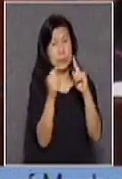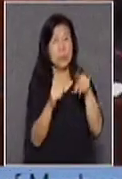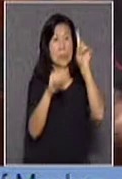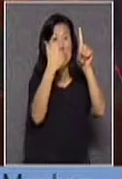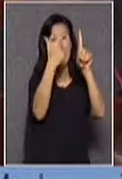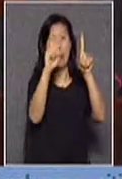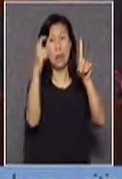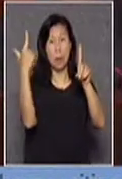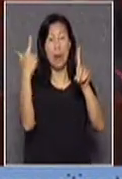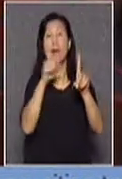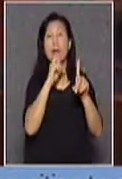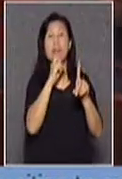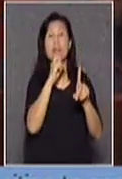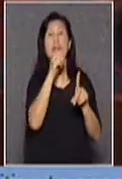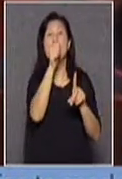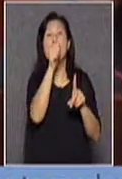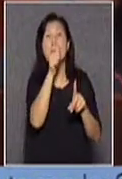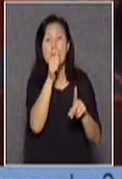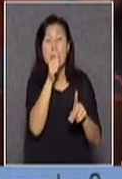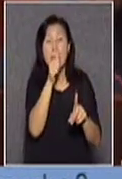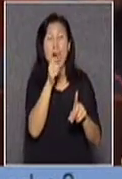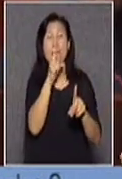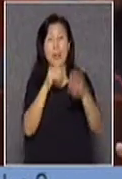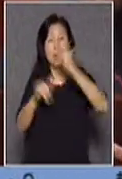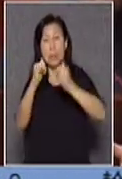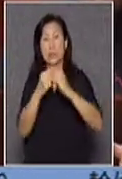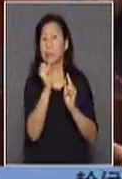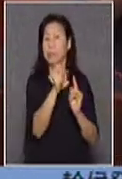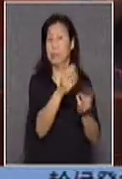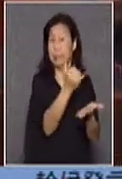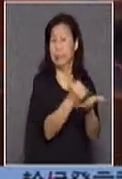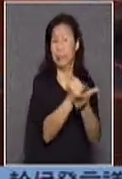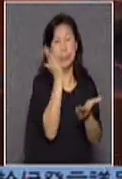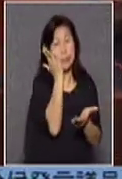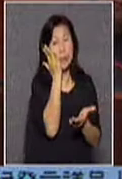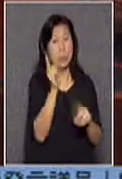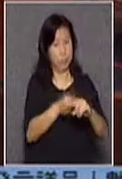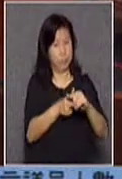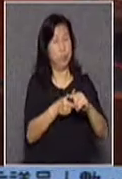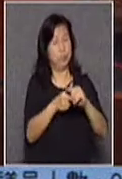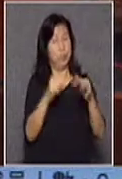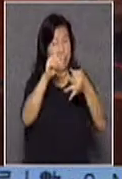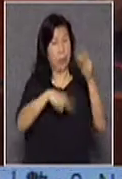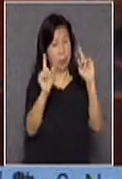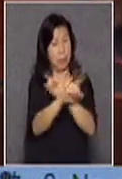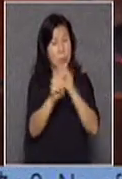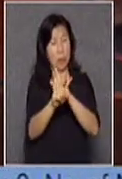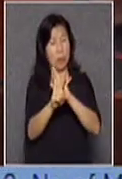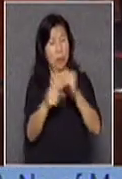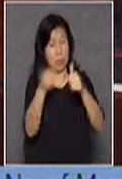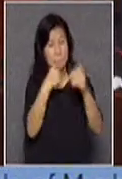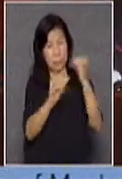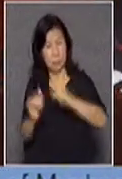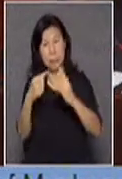前，佢個祖先已經喺呢度噶啦，咁仲唔係原居民？係嘛？咁所以今日呢一個條例，某個程度上係